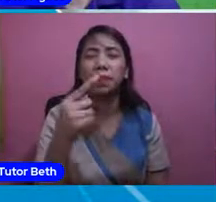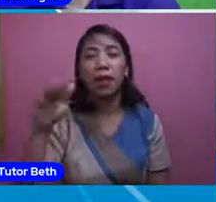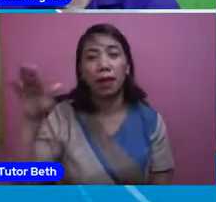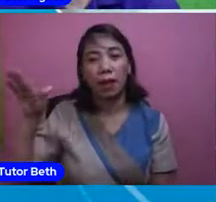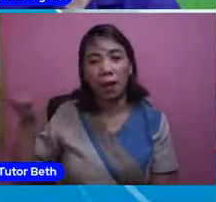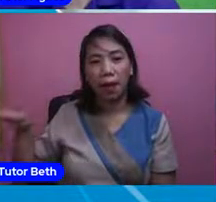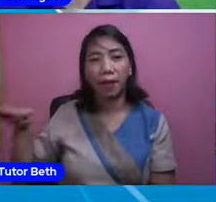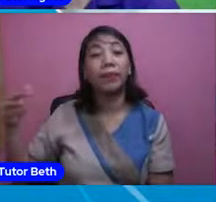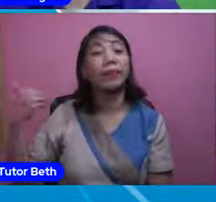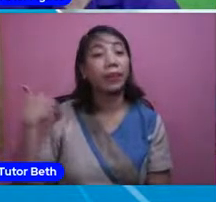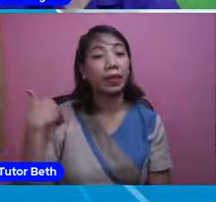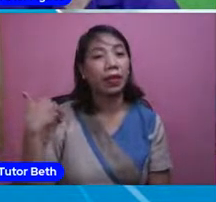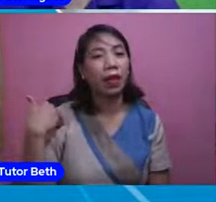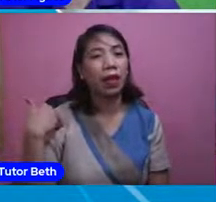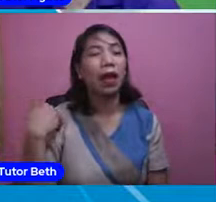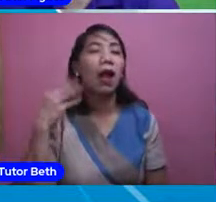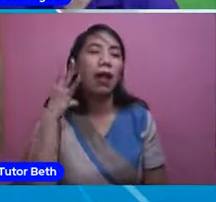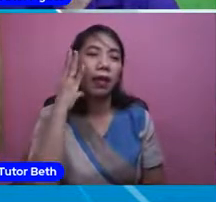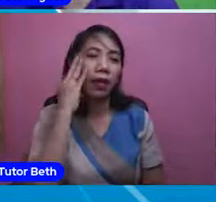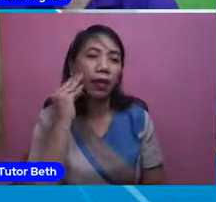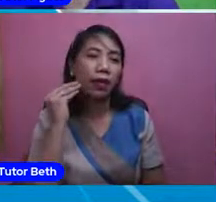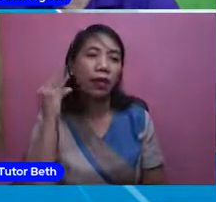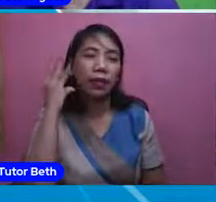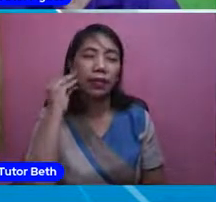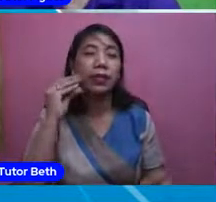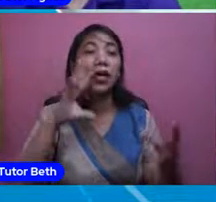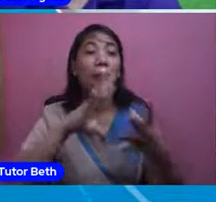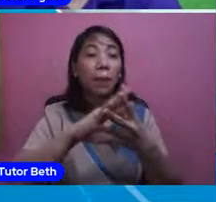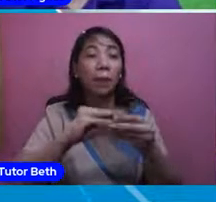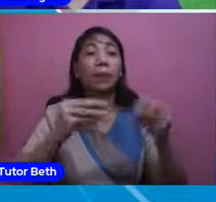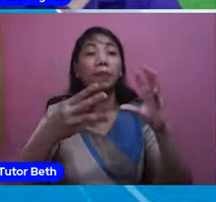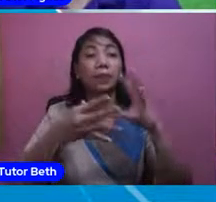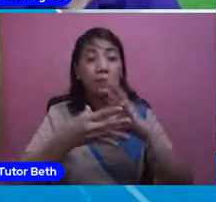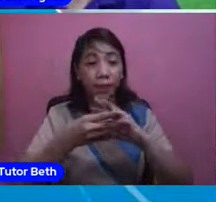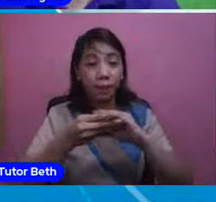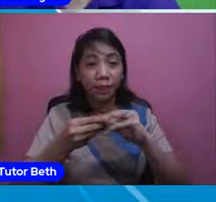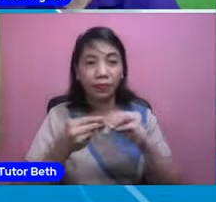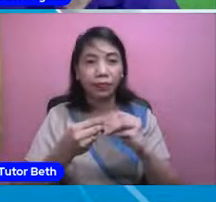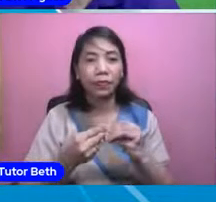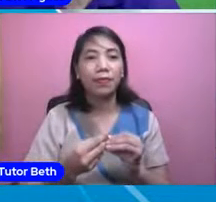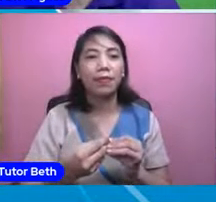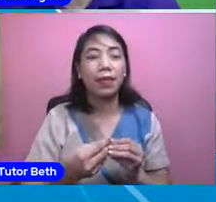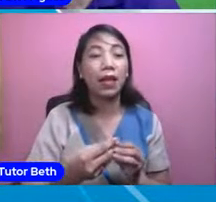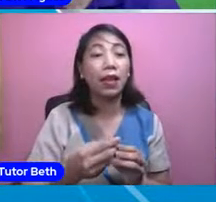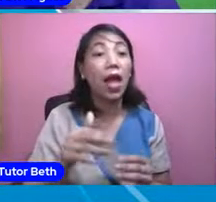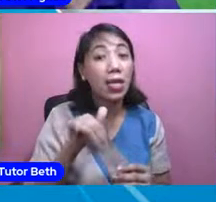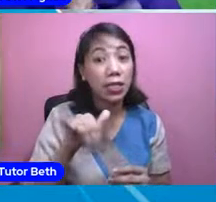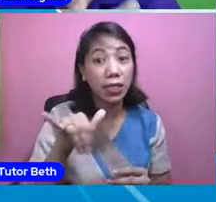tayong mga nararanasan sa buhay na pwede rin natin